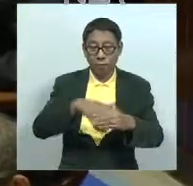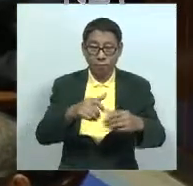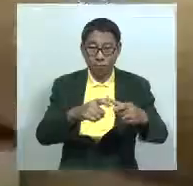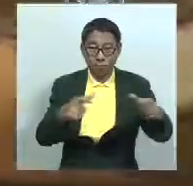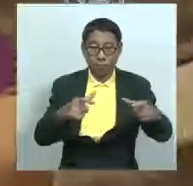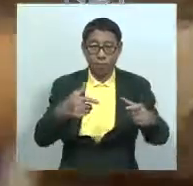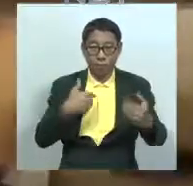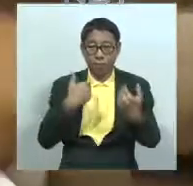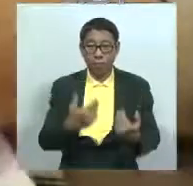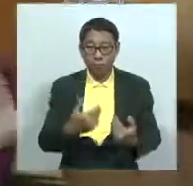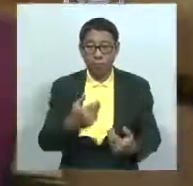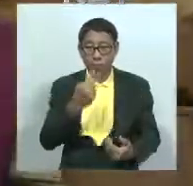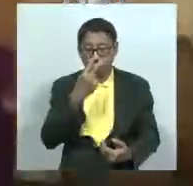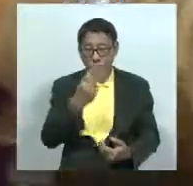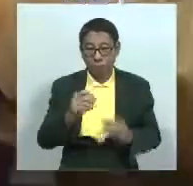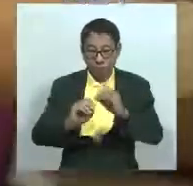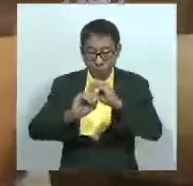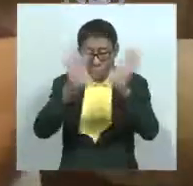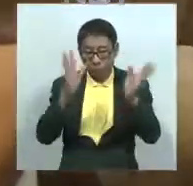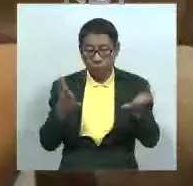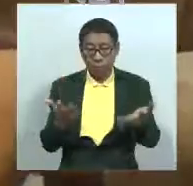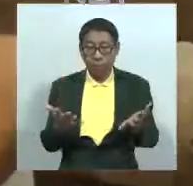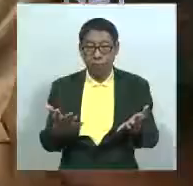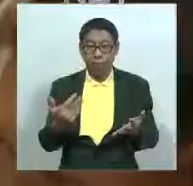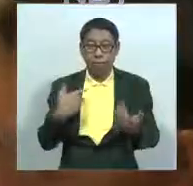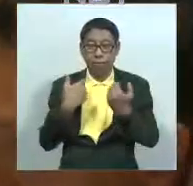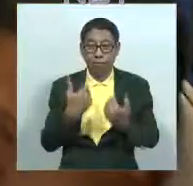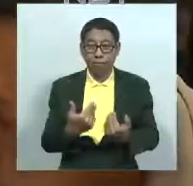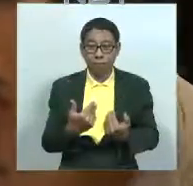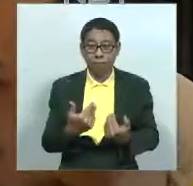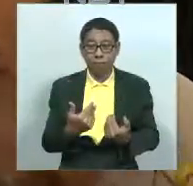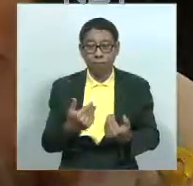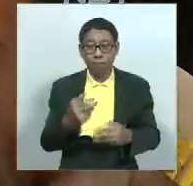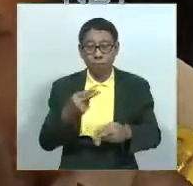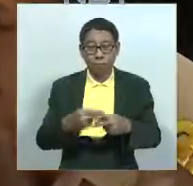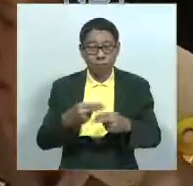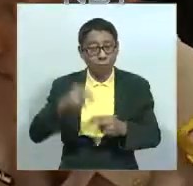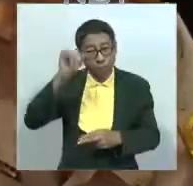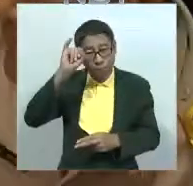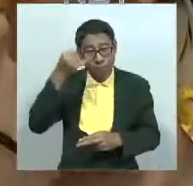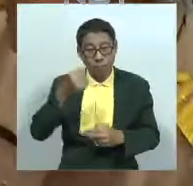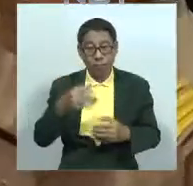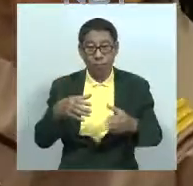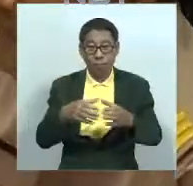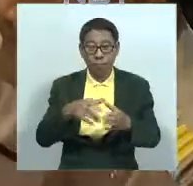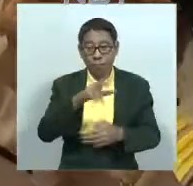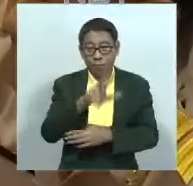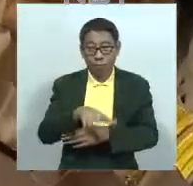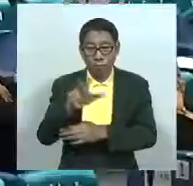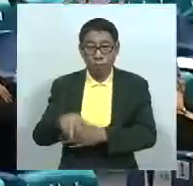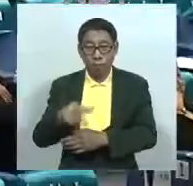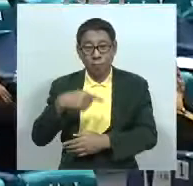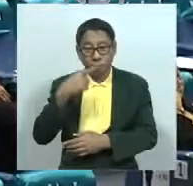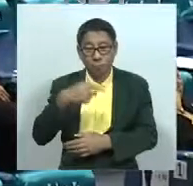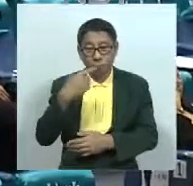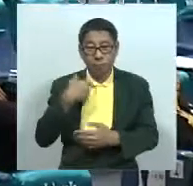ต่กลับไม่มีสิ่งใดที่เป็นรูปธรรมชัดเจนค่ะส่วนทางด้านของนายจิรายุห่วงทรัพย์ส.ส.พรรคเพื่อไทยก็อภิปรายนะ